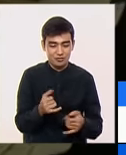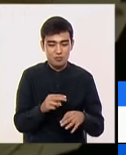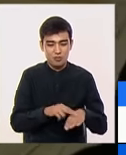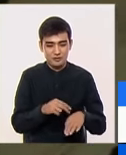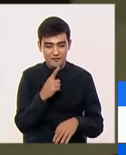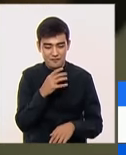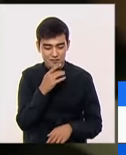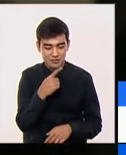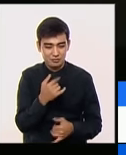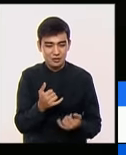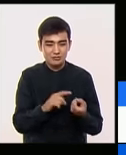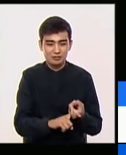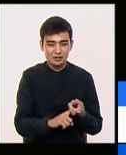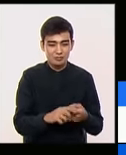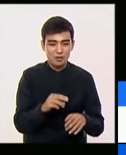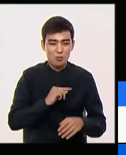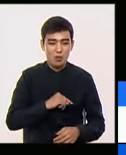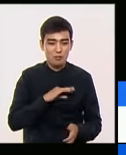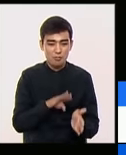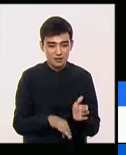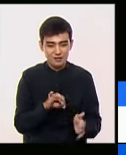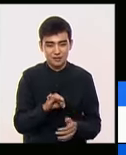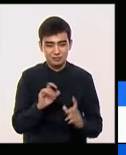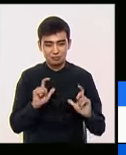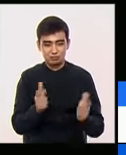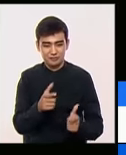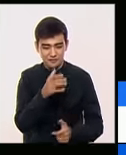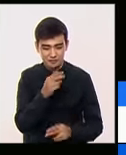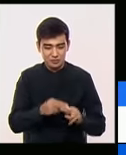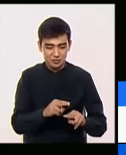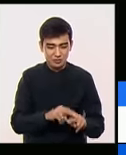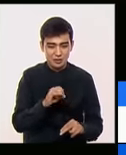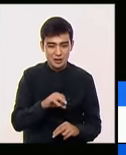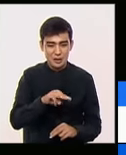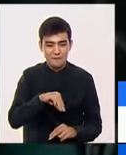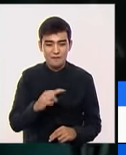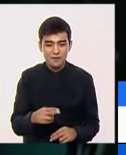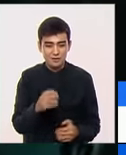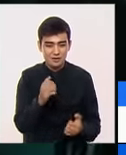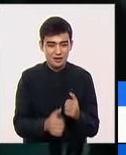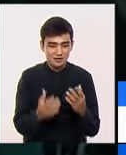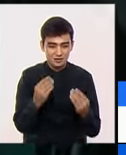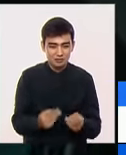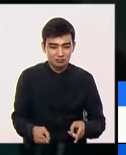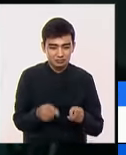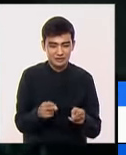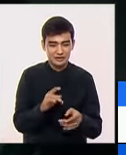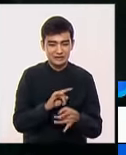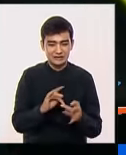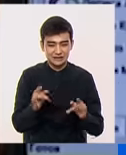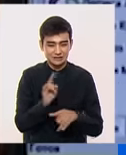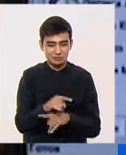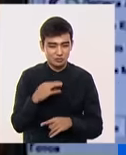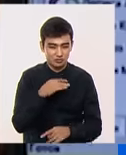с пандемии и безработицы по сведениям мвд в казахстане практически каждый день регистрируют киберпреступления долин